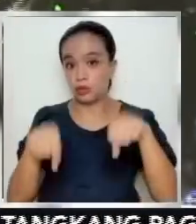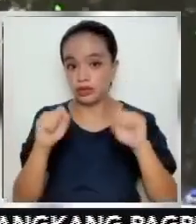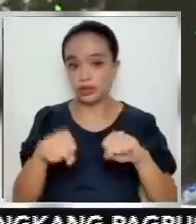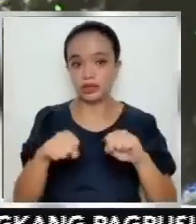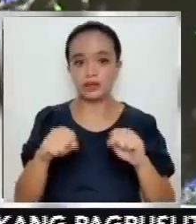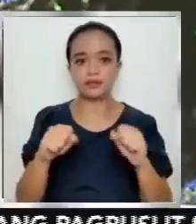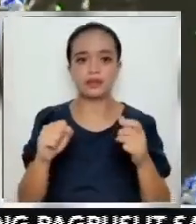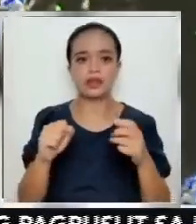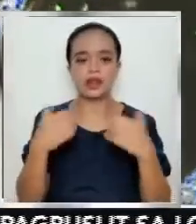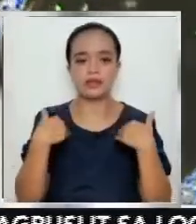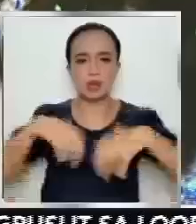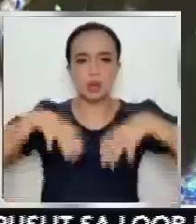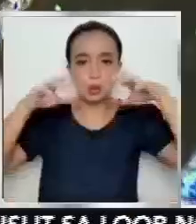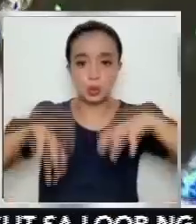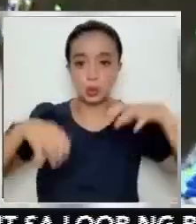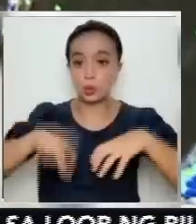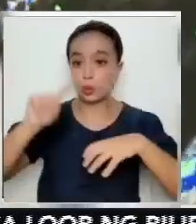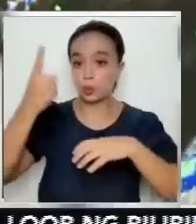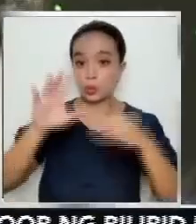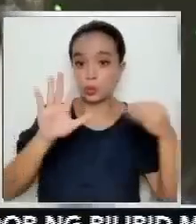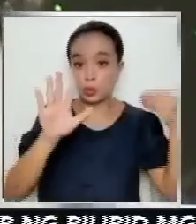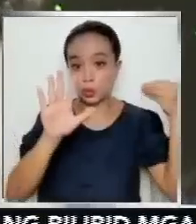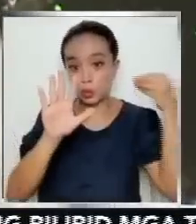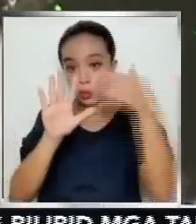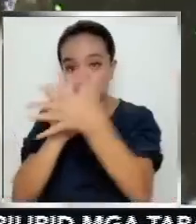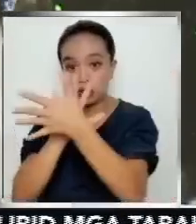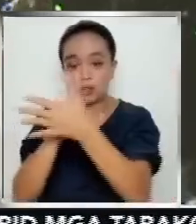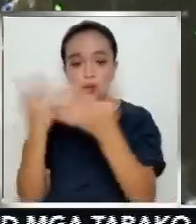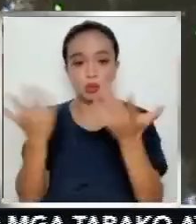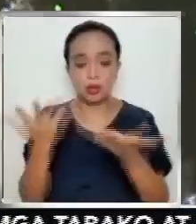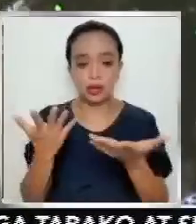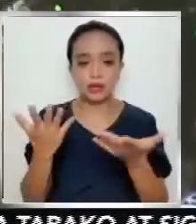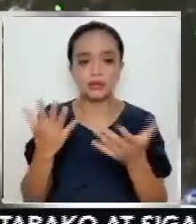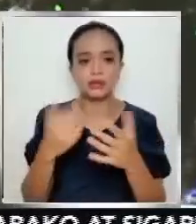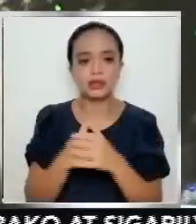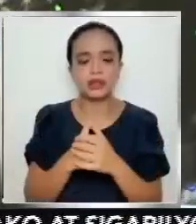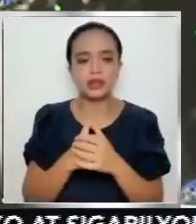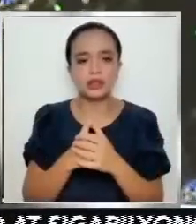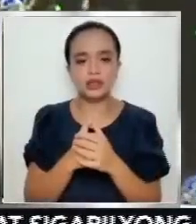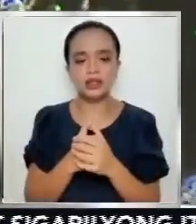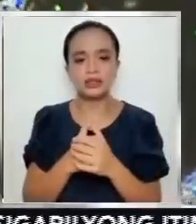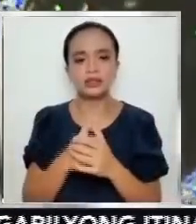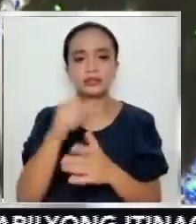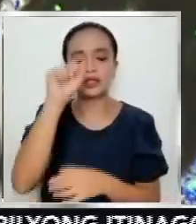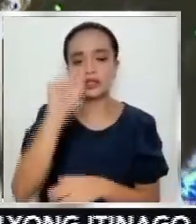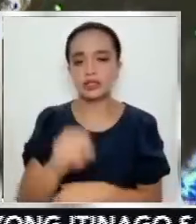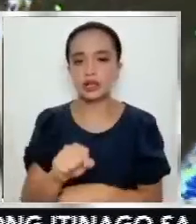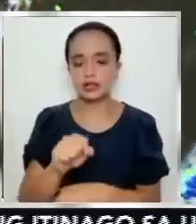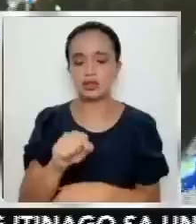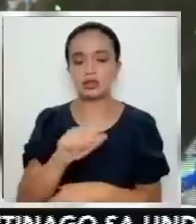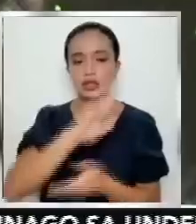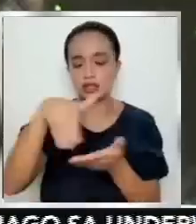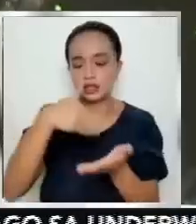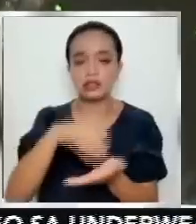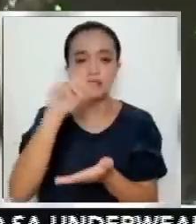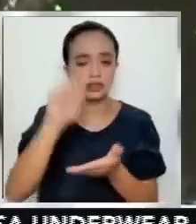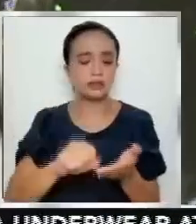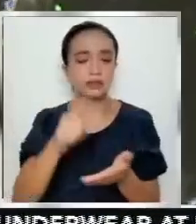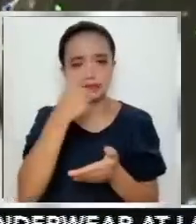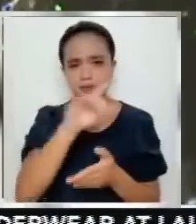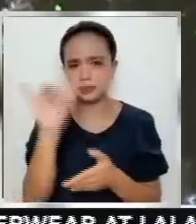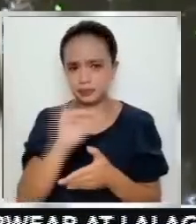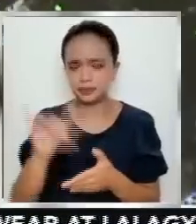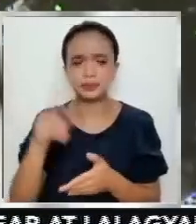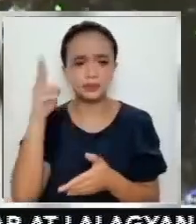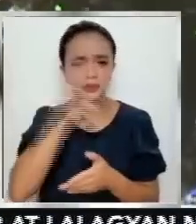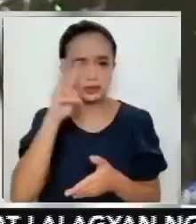ang unang maapekto nito yung mga lalawigan sa kanlurang bahagi nga ng Central and Southern Luzon, maging sa kanlurang bahagi ng Visayas at Mindanao. Ilan lamang dyan